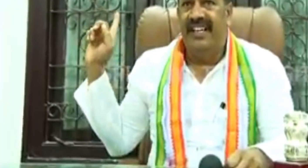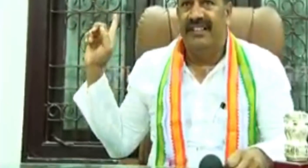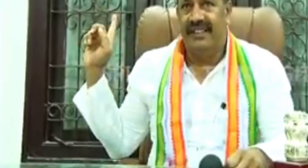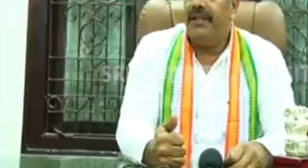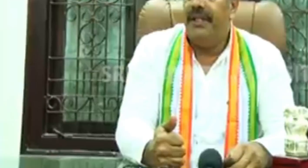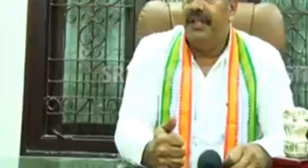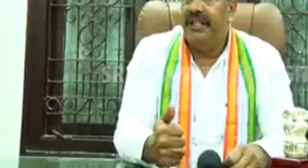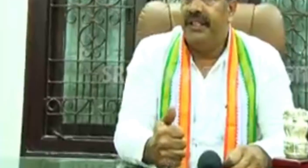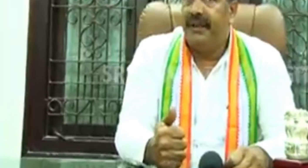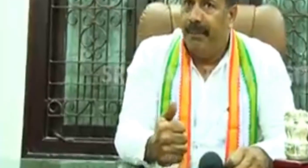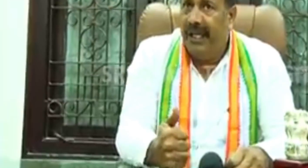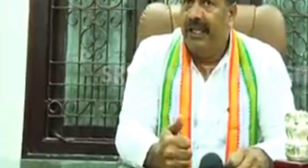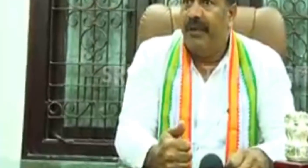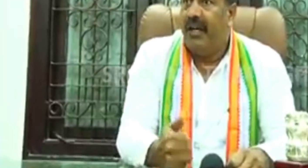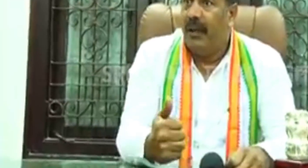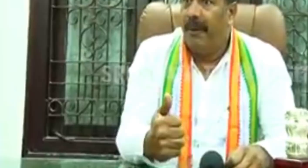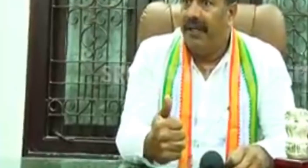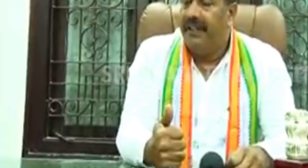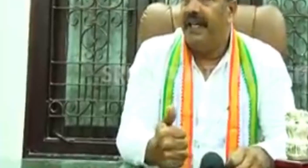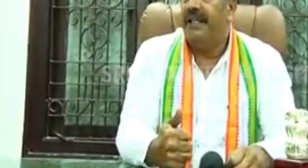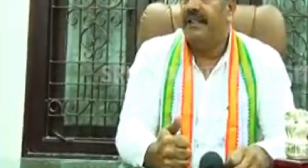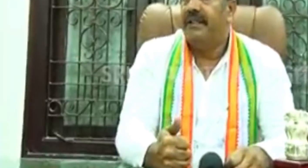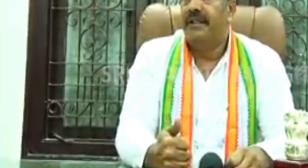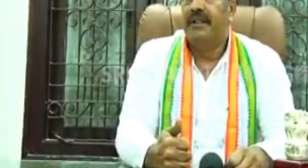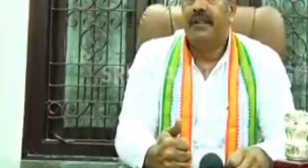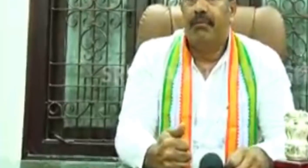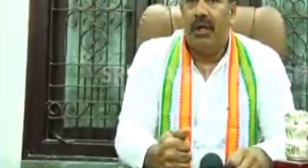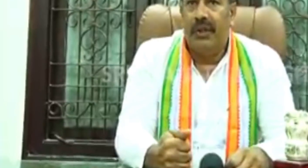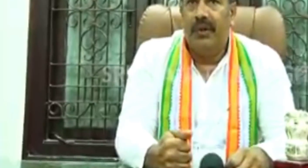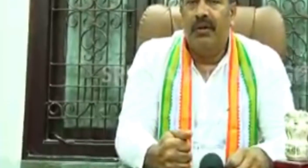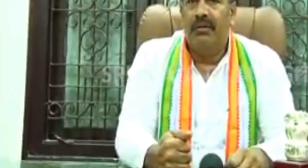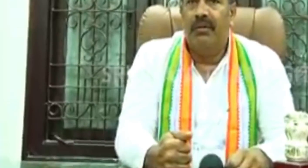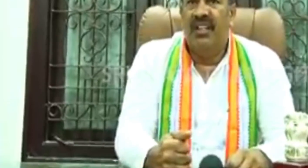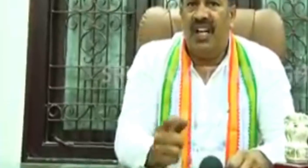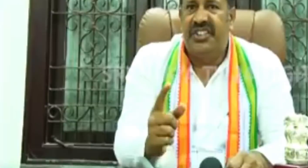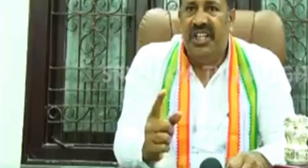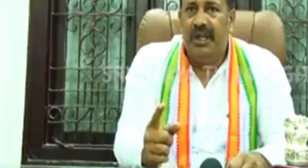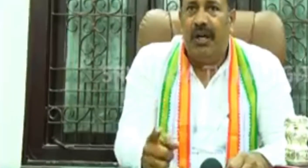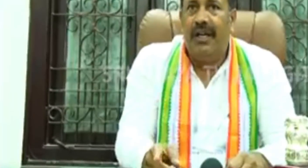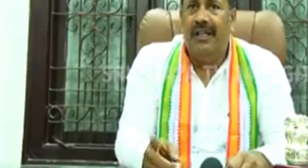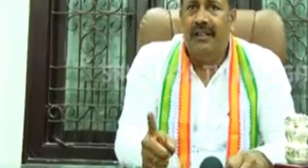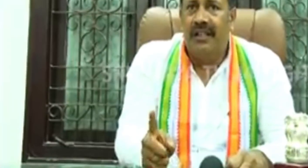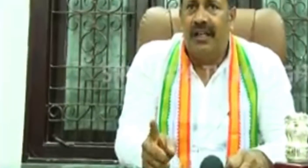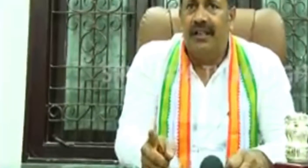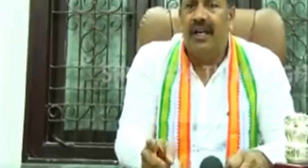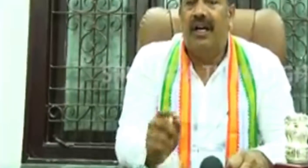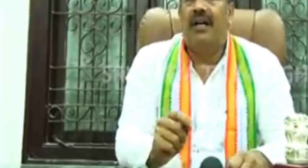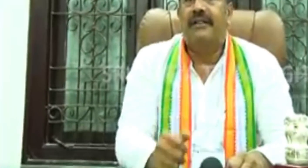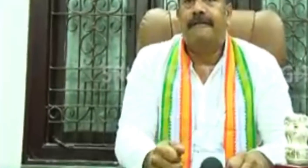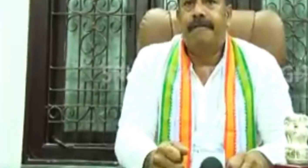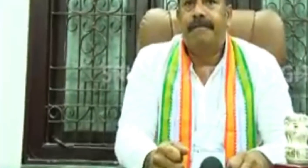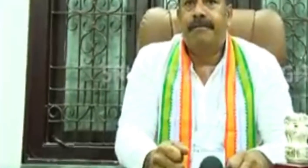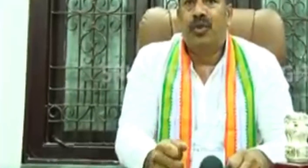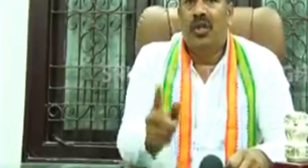ಗೋಮಟೇಶ್ವರಕ್ಕೆ ಚಡ್ಡಿ ಹಾಕ್ಸಿ. ಈ ದೇಶದ ಮೇಲ್ ನಿಮಗೆ ಅನುಕಂಪ ಇದ್ರೆ ಮೊದಲು ಅಶ್ಲೀಲವಾಗಿ ನಿಂತಿರ್ತಕ್ಕಂತಹ